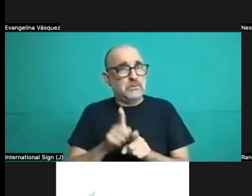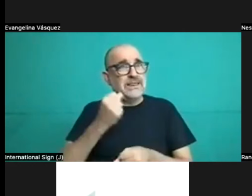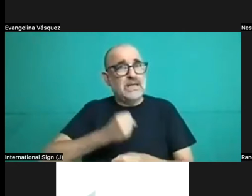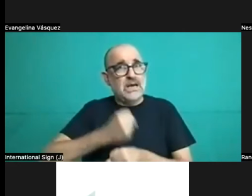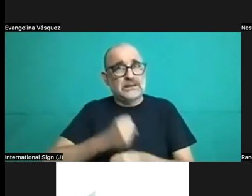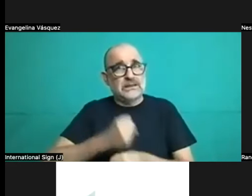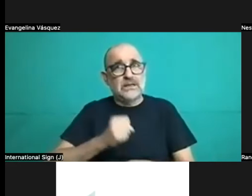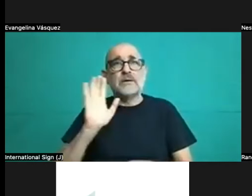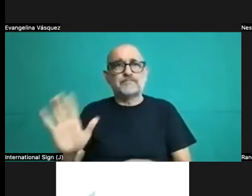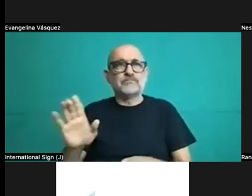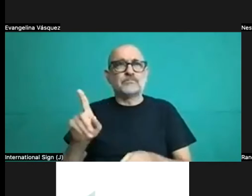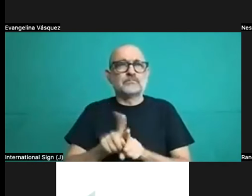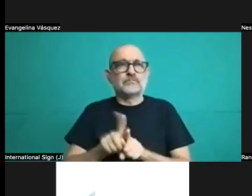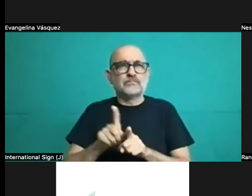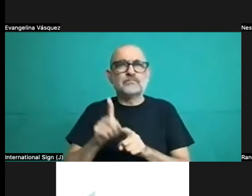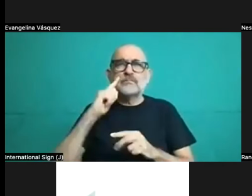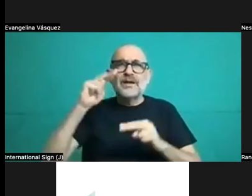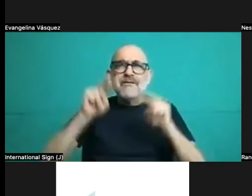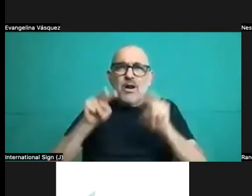Ce sont des changements,